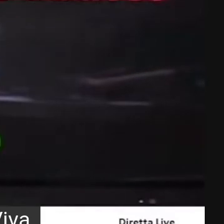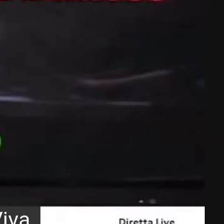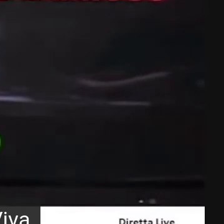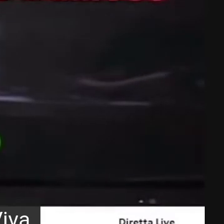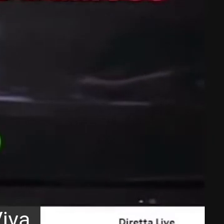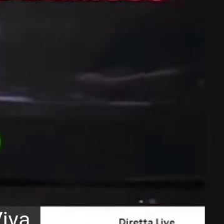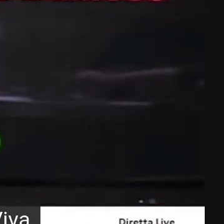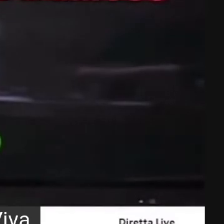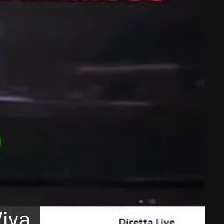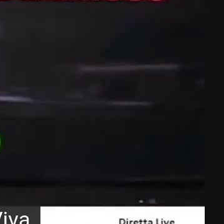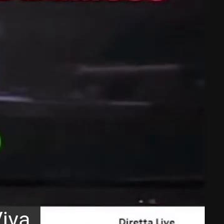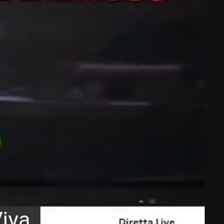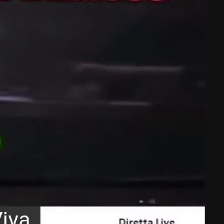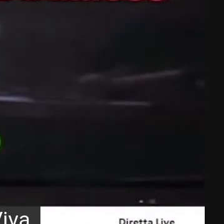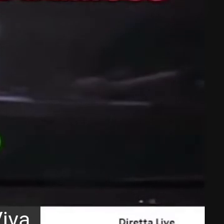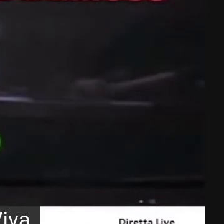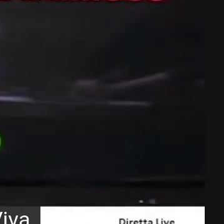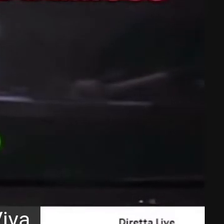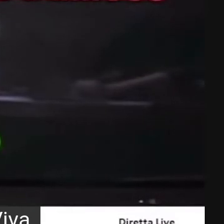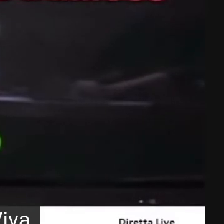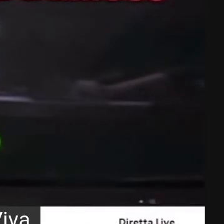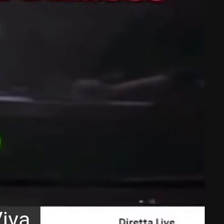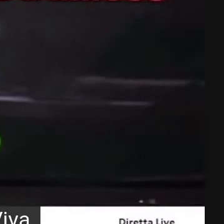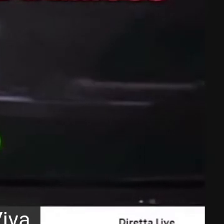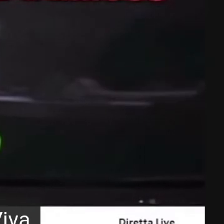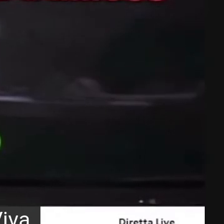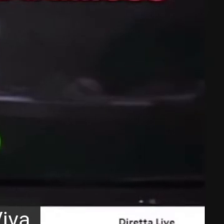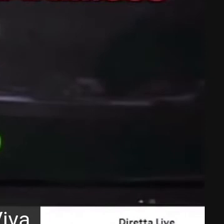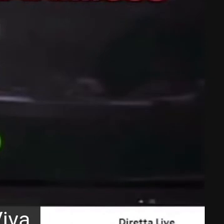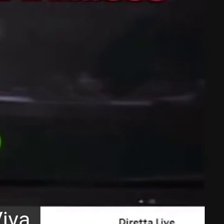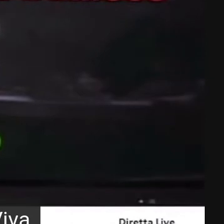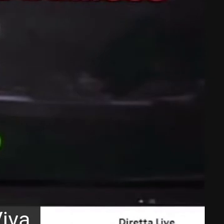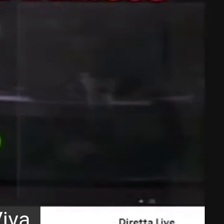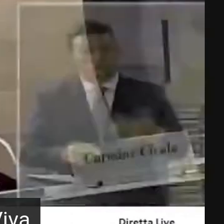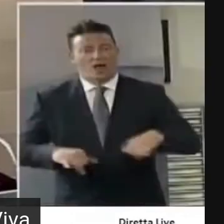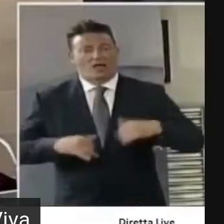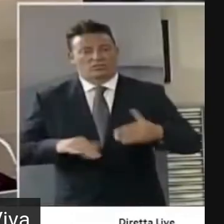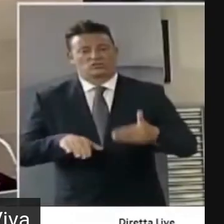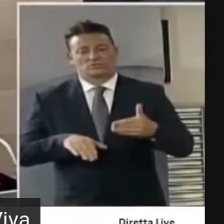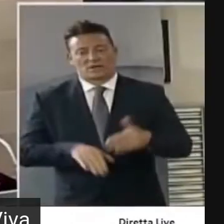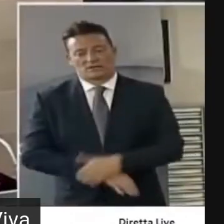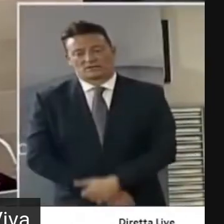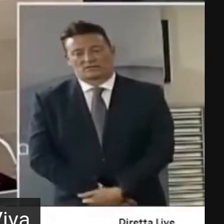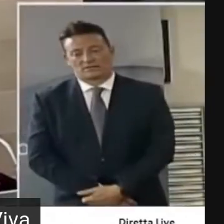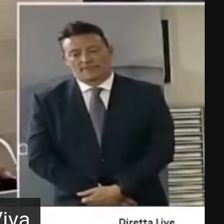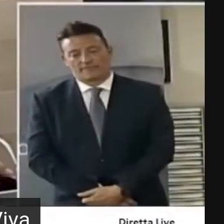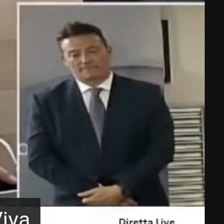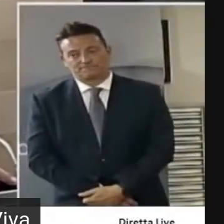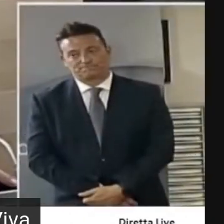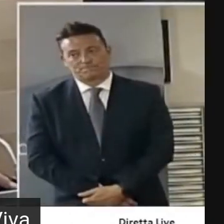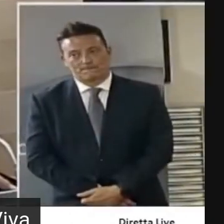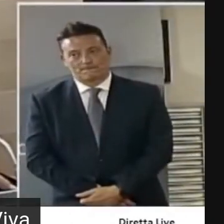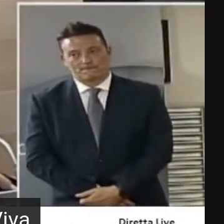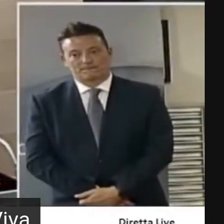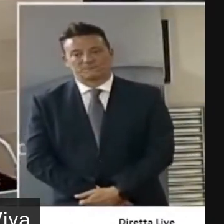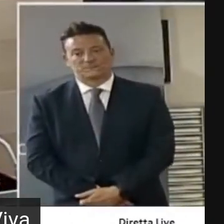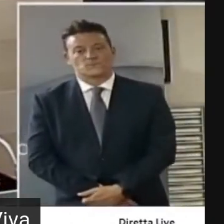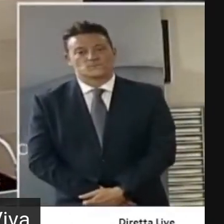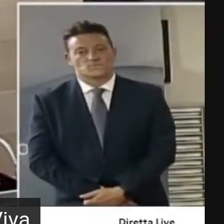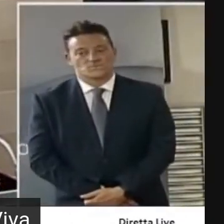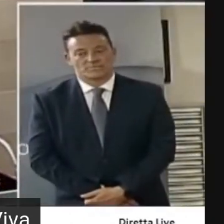Votanti 11, favorevoli 11, la mozione viene anticipata. Prego.